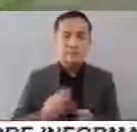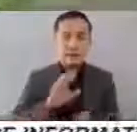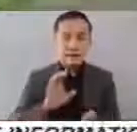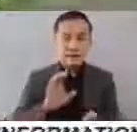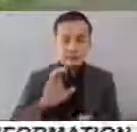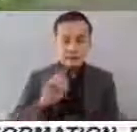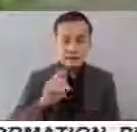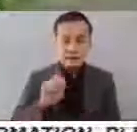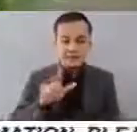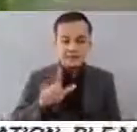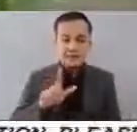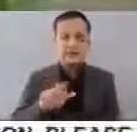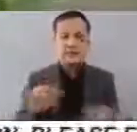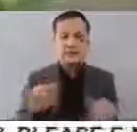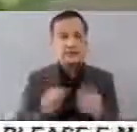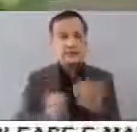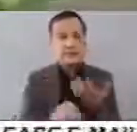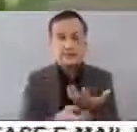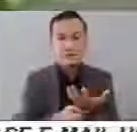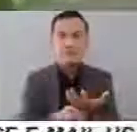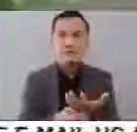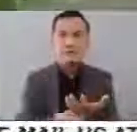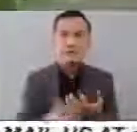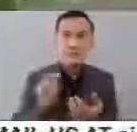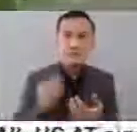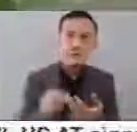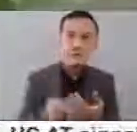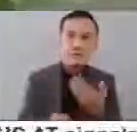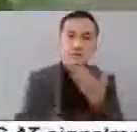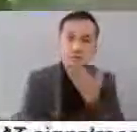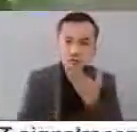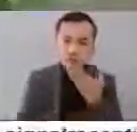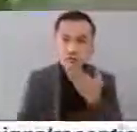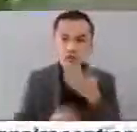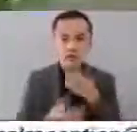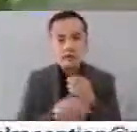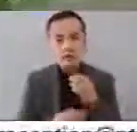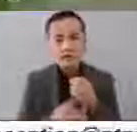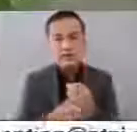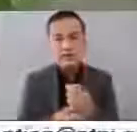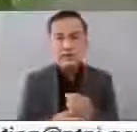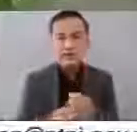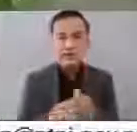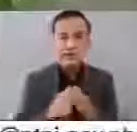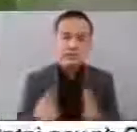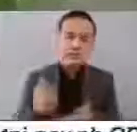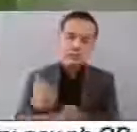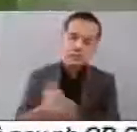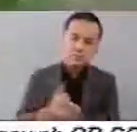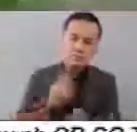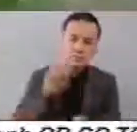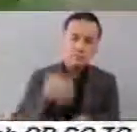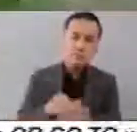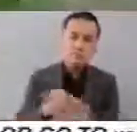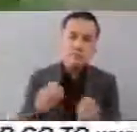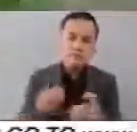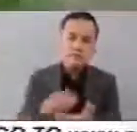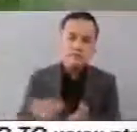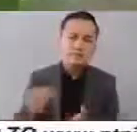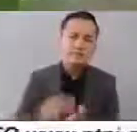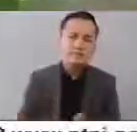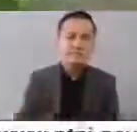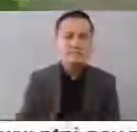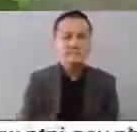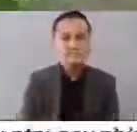na yung Bulkang Taal. Sa katunayan ay nasa 8 volcanic earthquake na lang yung naitala ng FEVOX. 4 dyan